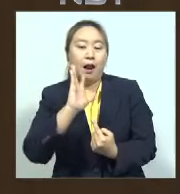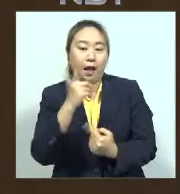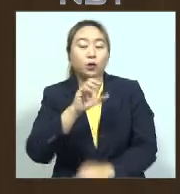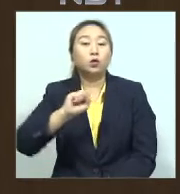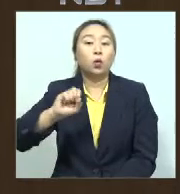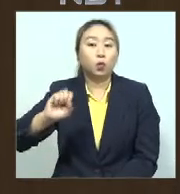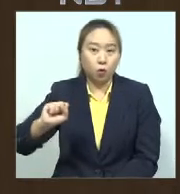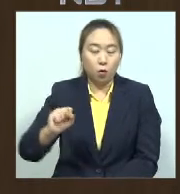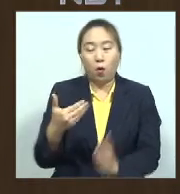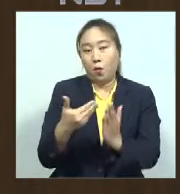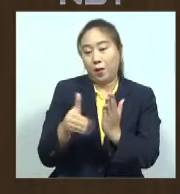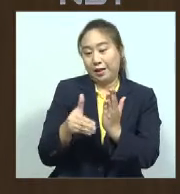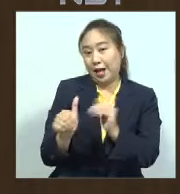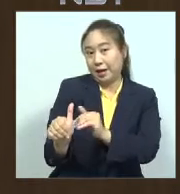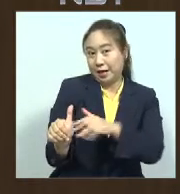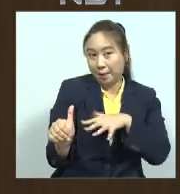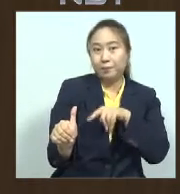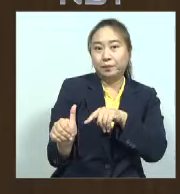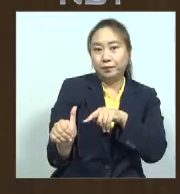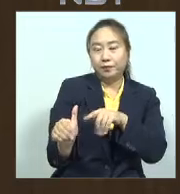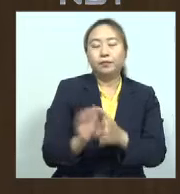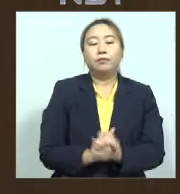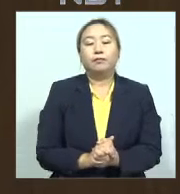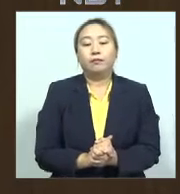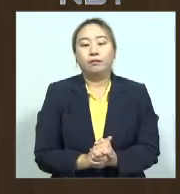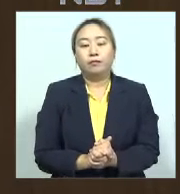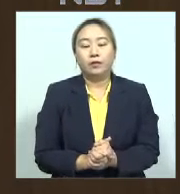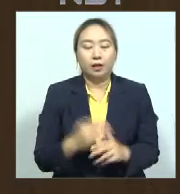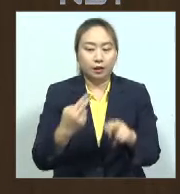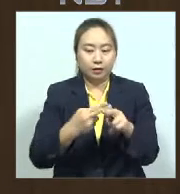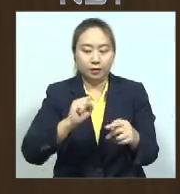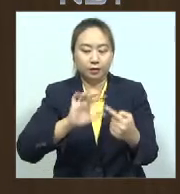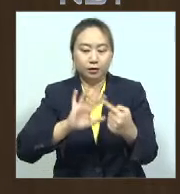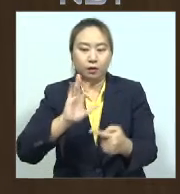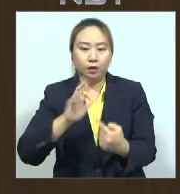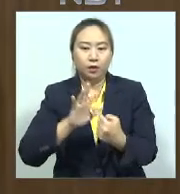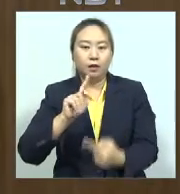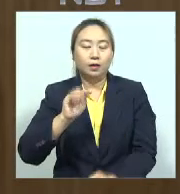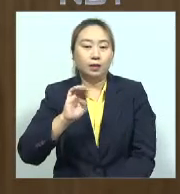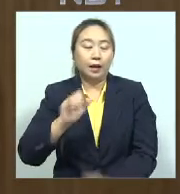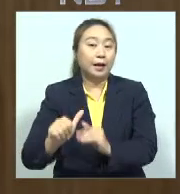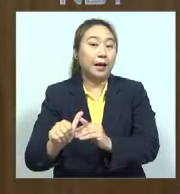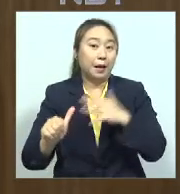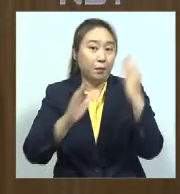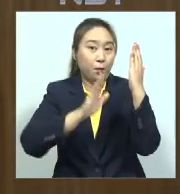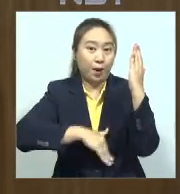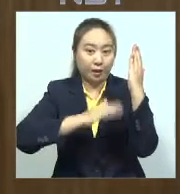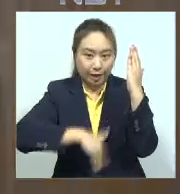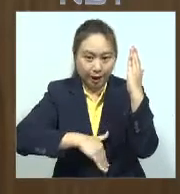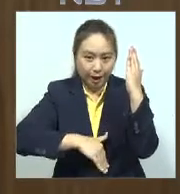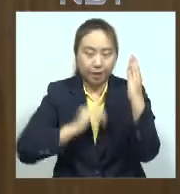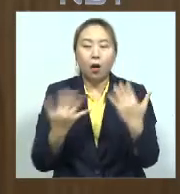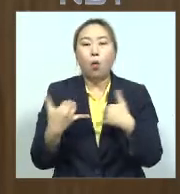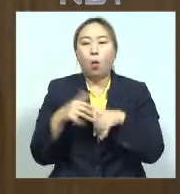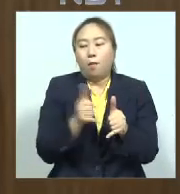และแกนนำส.ส.ภาคอีสานตอนบนส่วนอีกข้างหนึ่งก็เป็นพันเอกสุชาติจันทรโชติกุลแกนนำภาคใต้นะครับนี่